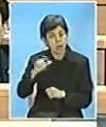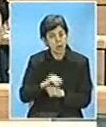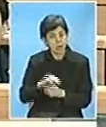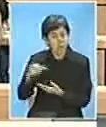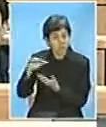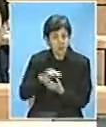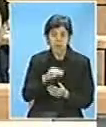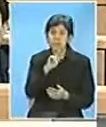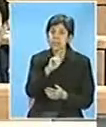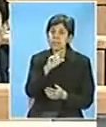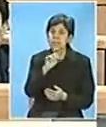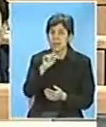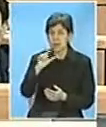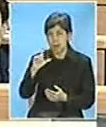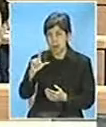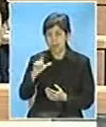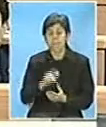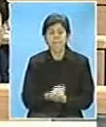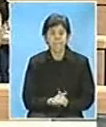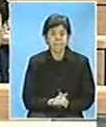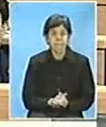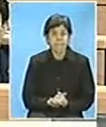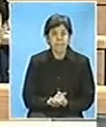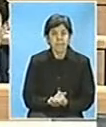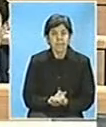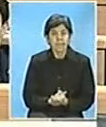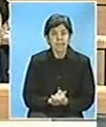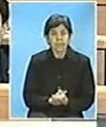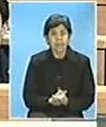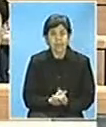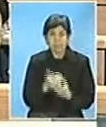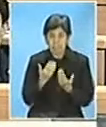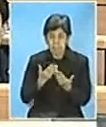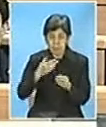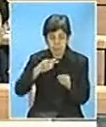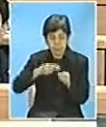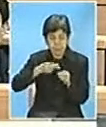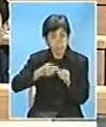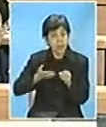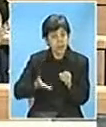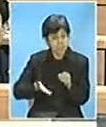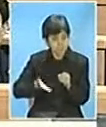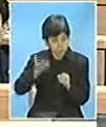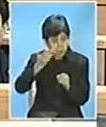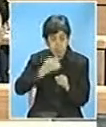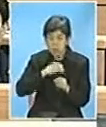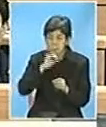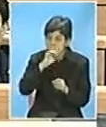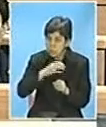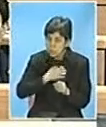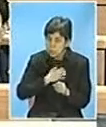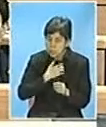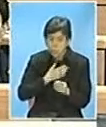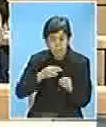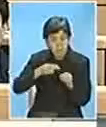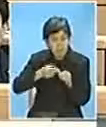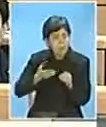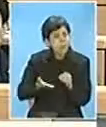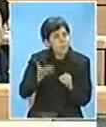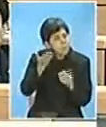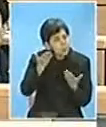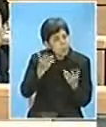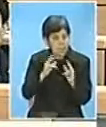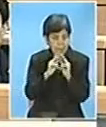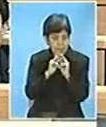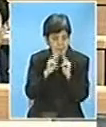แสนกว่าล้านดังนั้นเองนะครับการที่ว่าราคาที่เพิ่มขึ้นนะครับก็ต้องตอบโจทย์ได้ว่าขึ้นขึ้นอย่างไรนะครับซึ่งทางกรรม